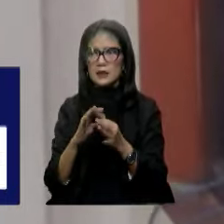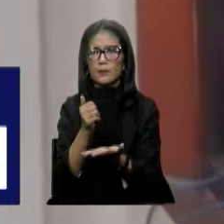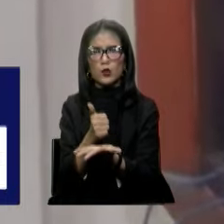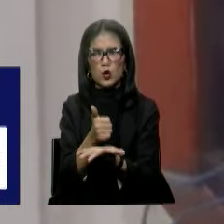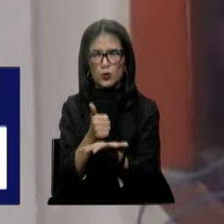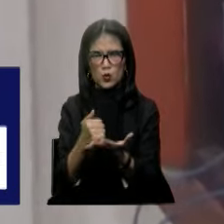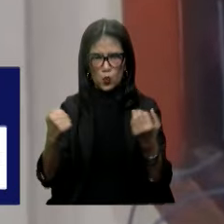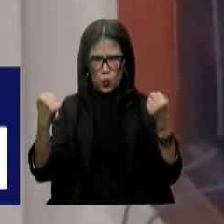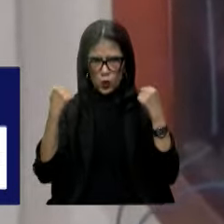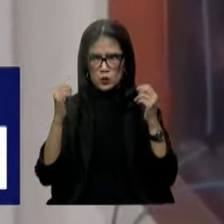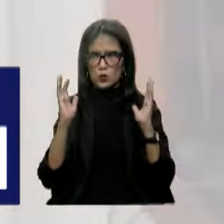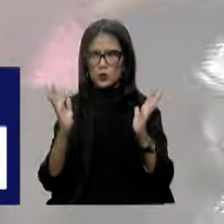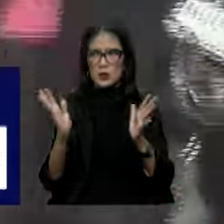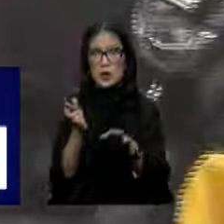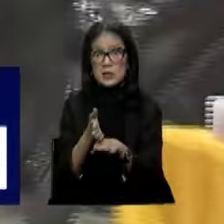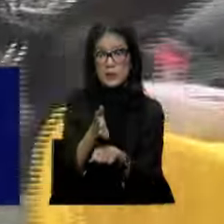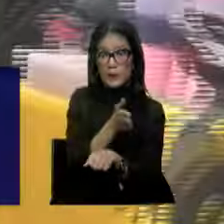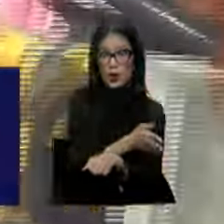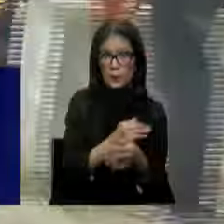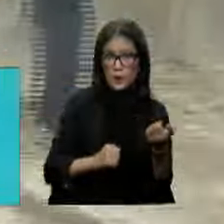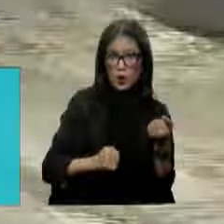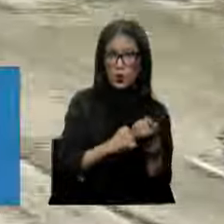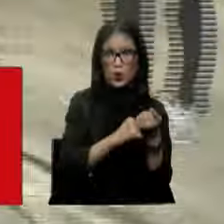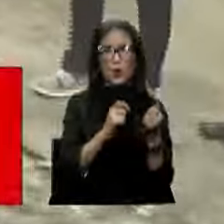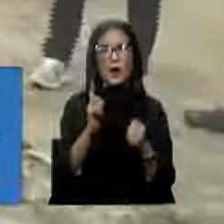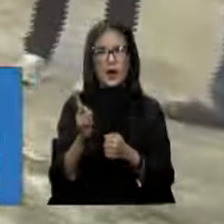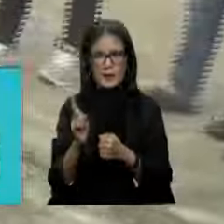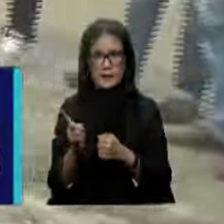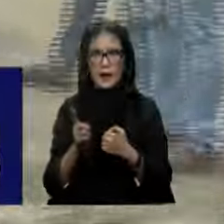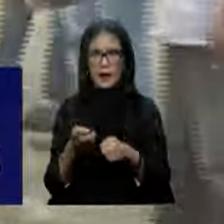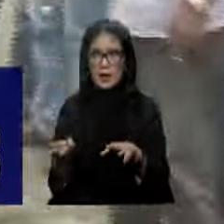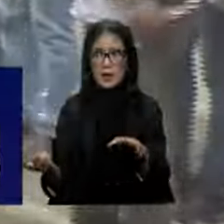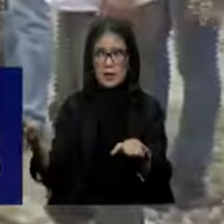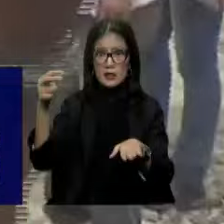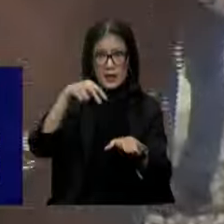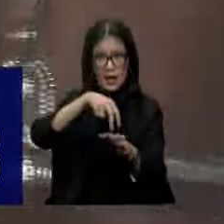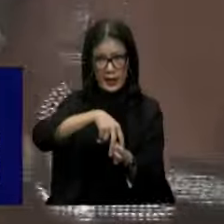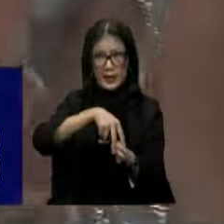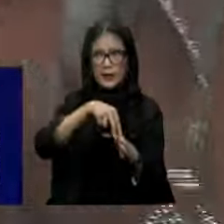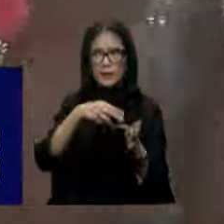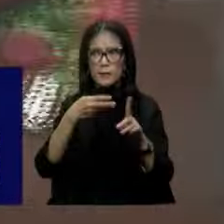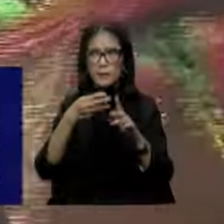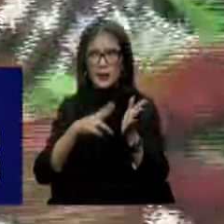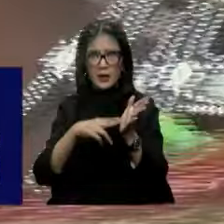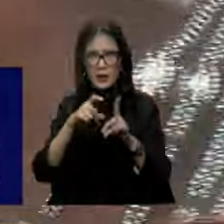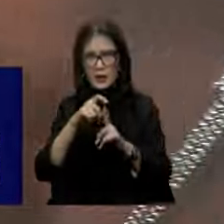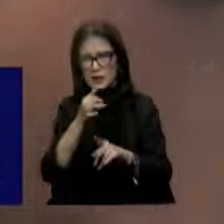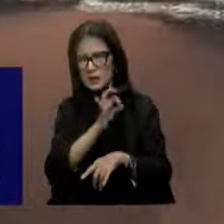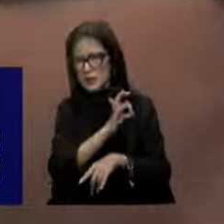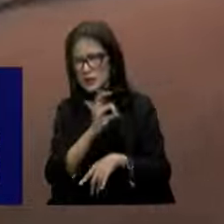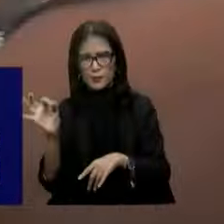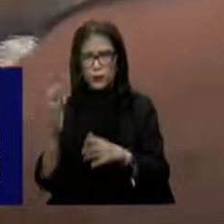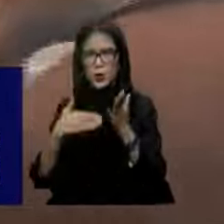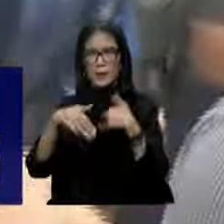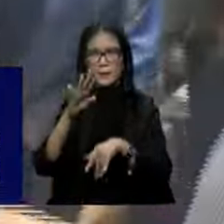Pilkada 2018 kemarin. Sementara menaiki kendaraan tradisional Bendi dan diantar ribuan pendukung, pasangan Cagub dan